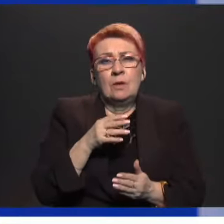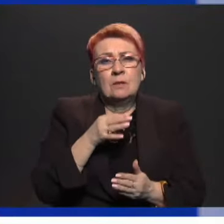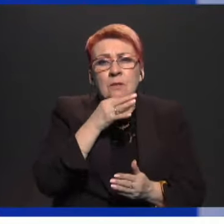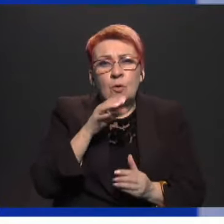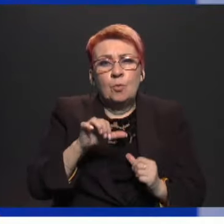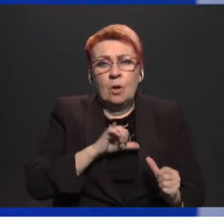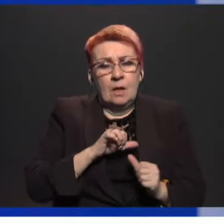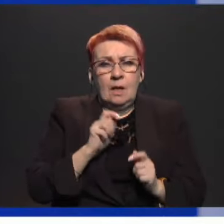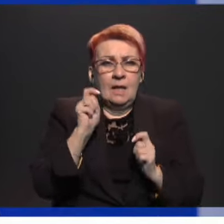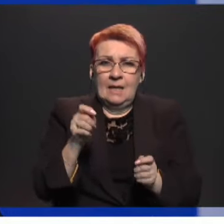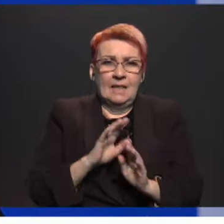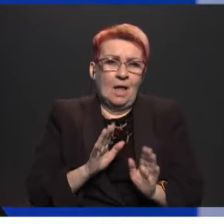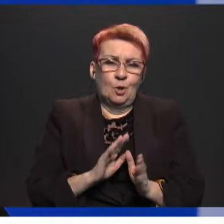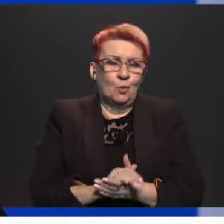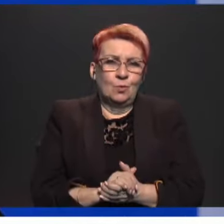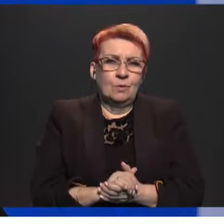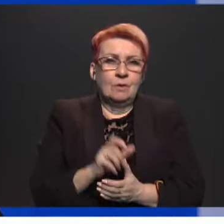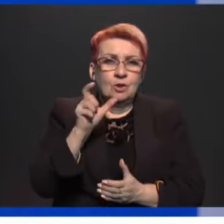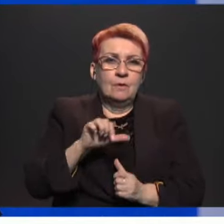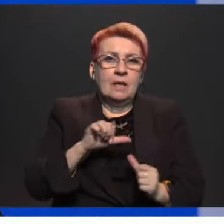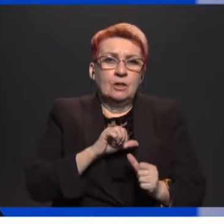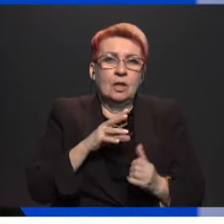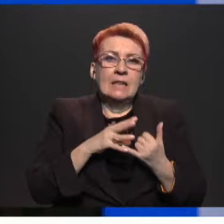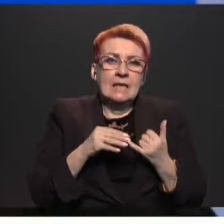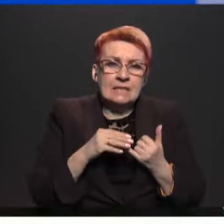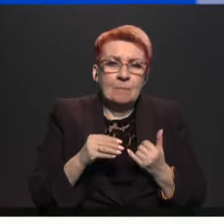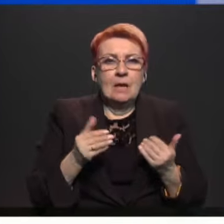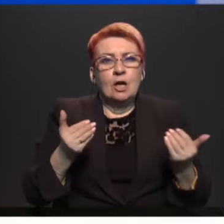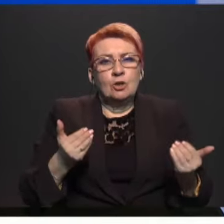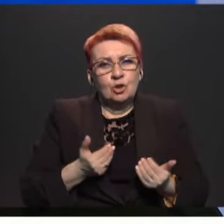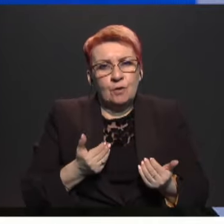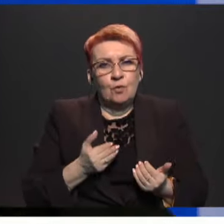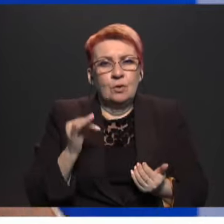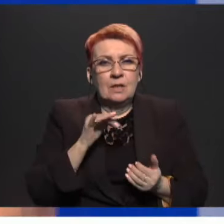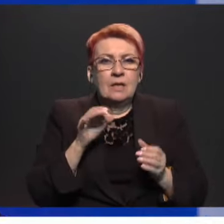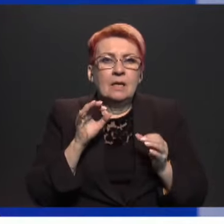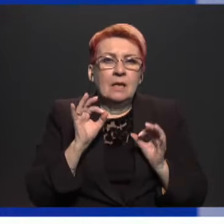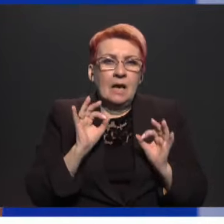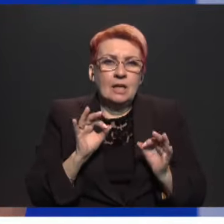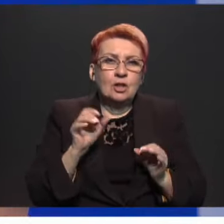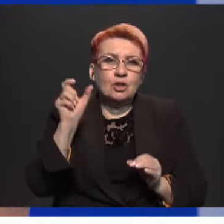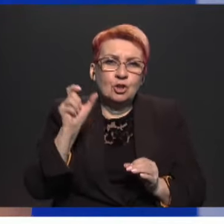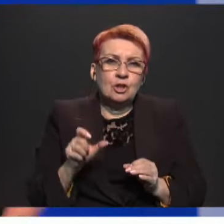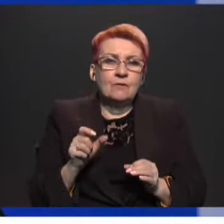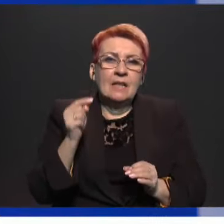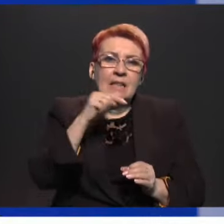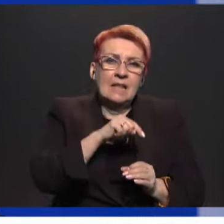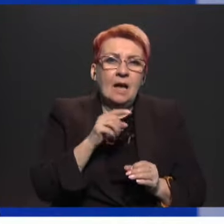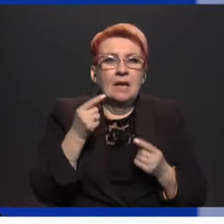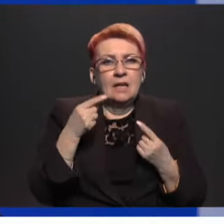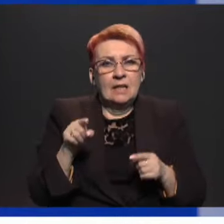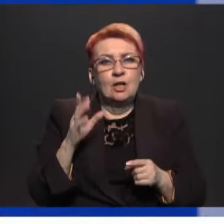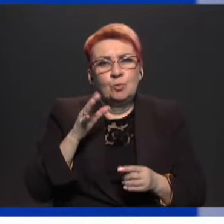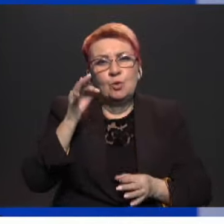дадут. Человек грешит здесь на земле, живет, и, конечно же, он так или иначе будет судим